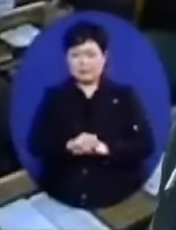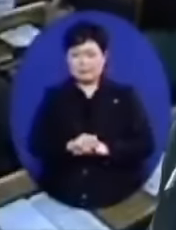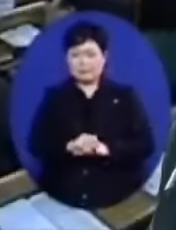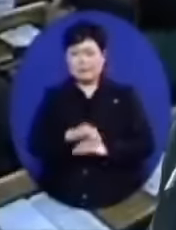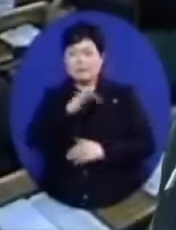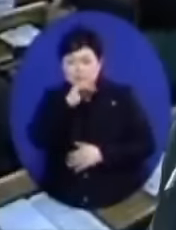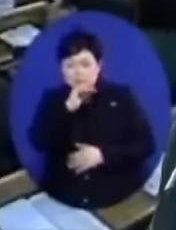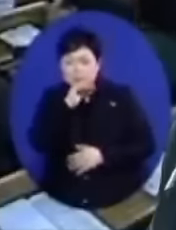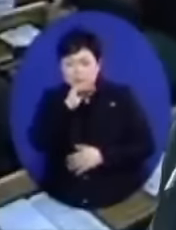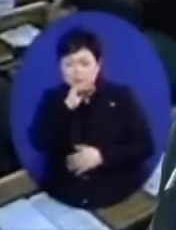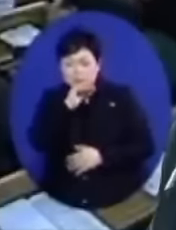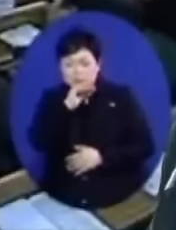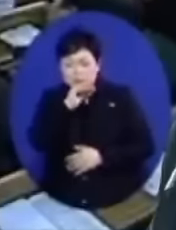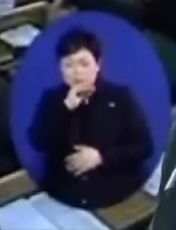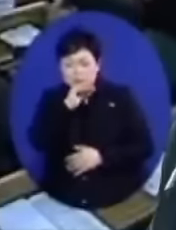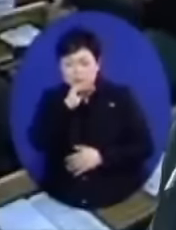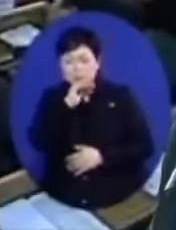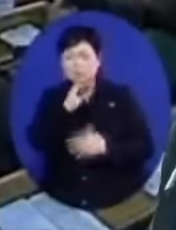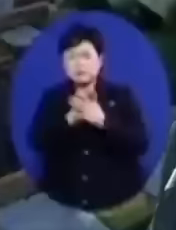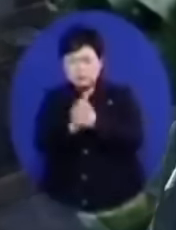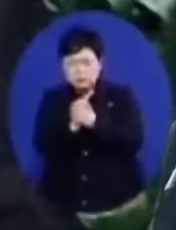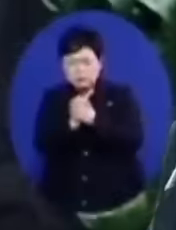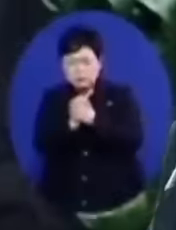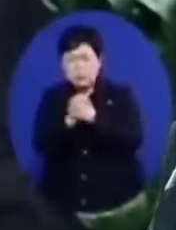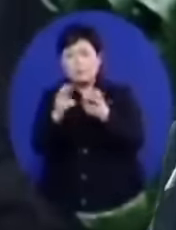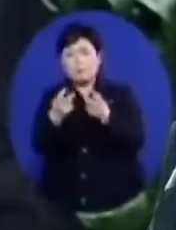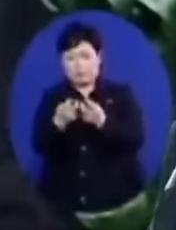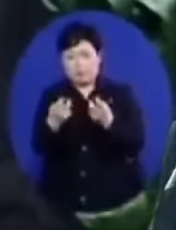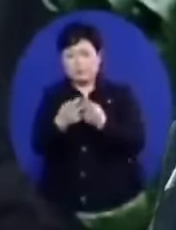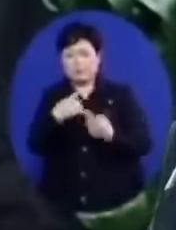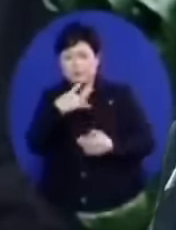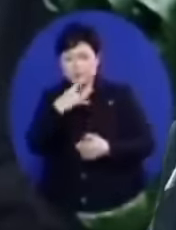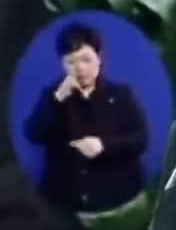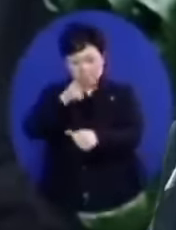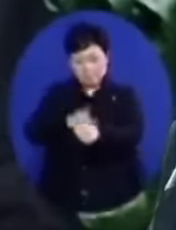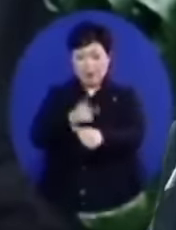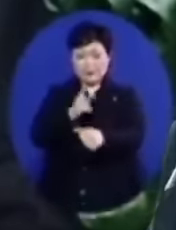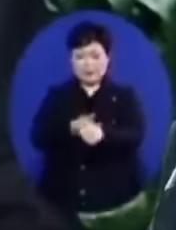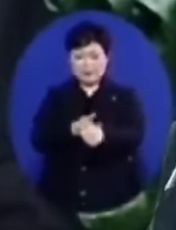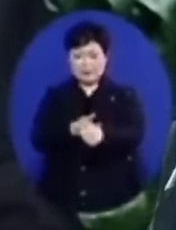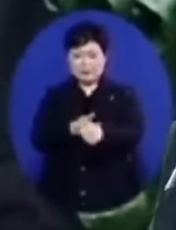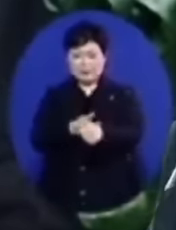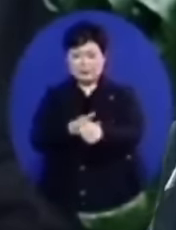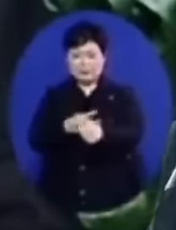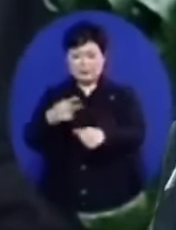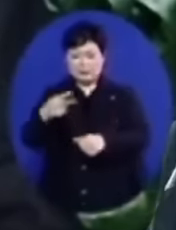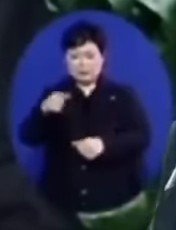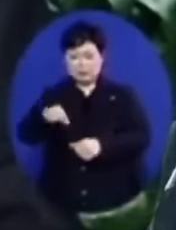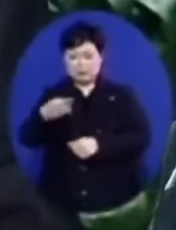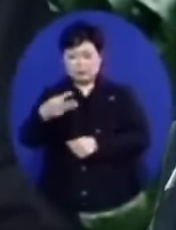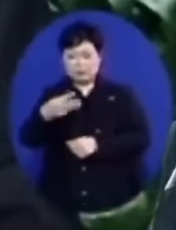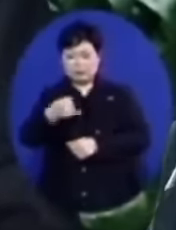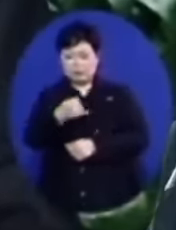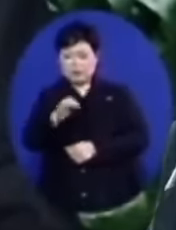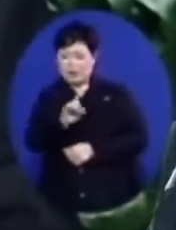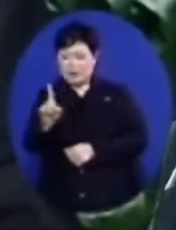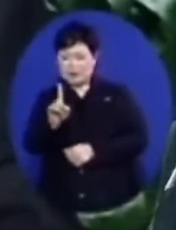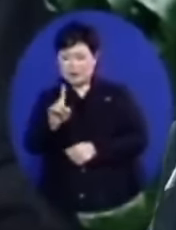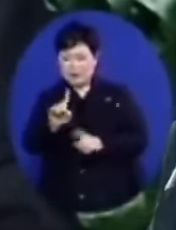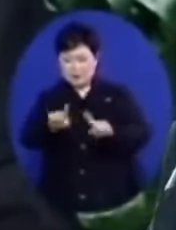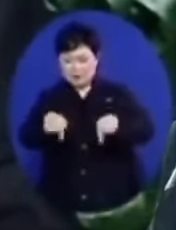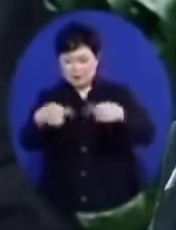기다리며 기도할 수밖에 없습니다. 이제는 바울이 들어와야 내려가서